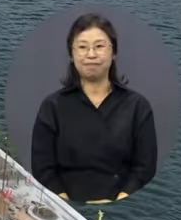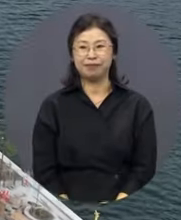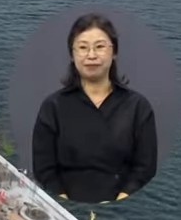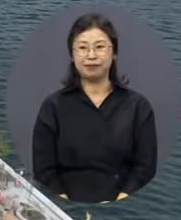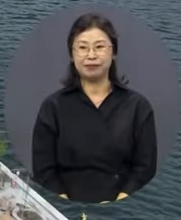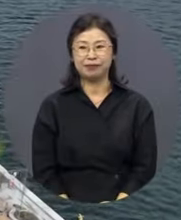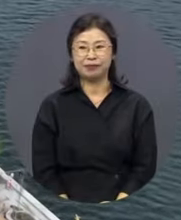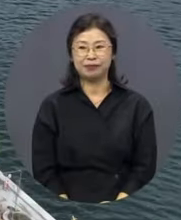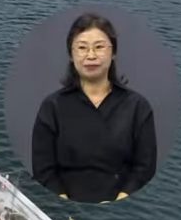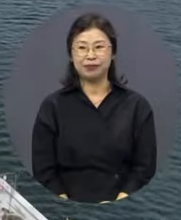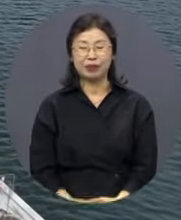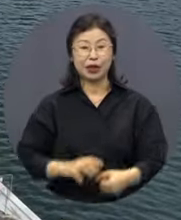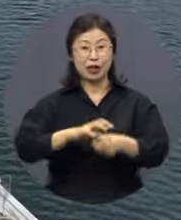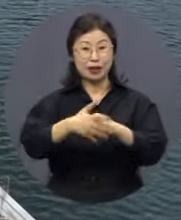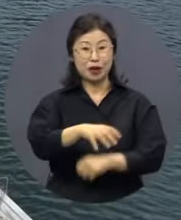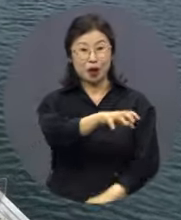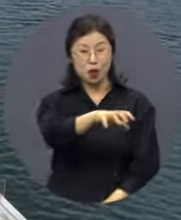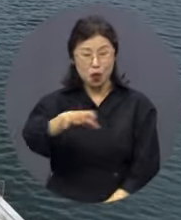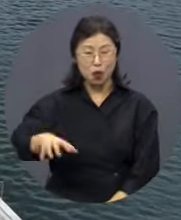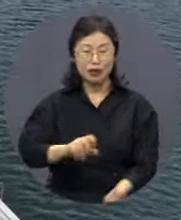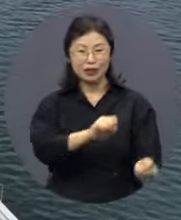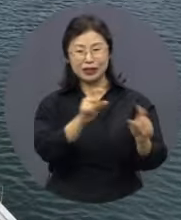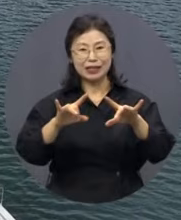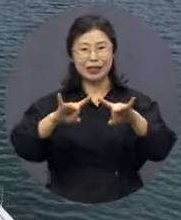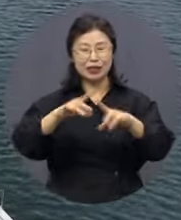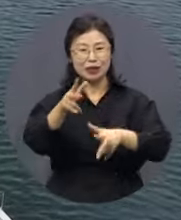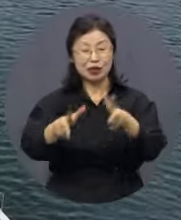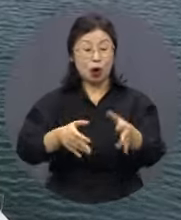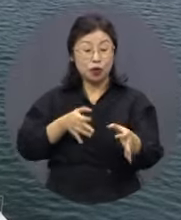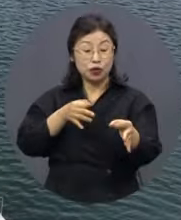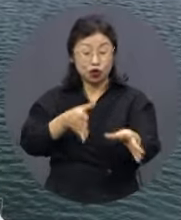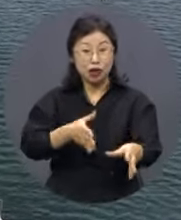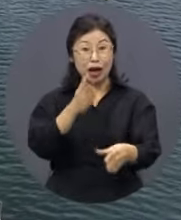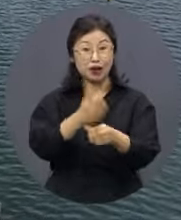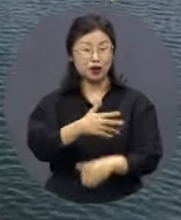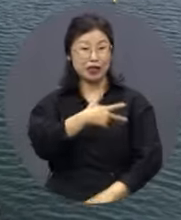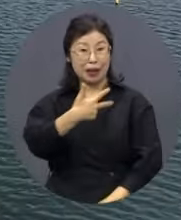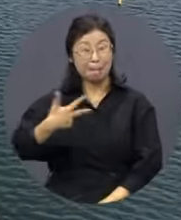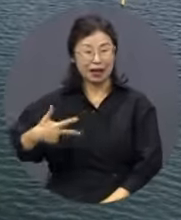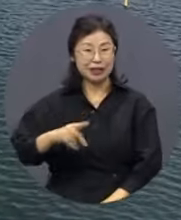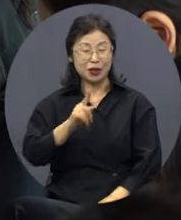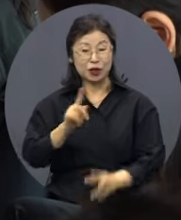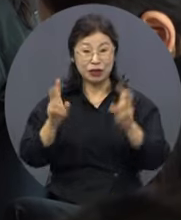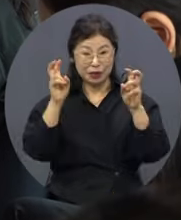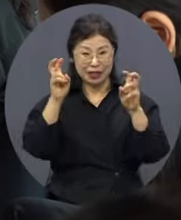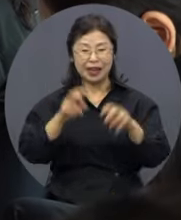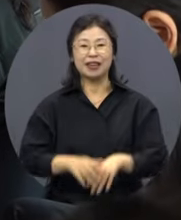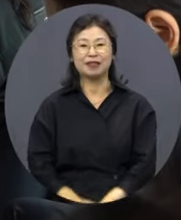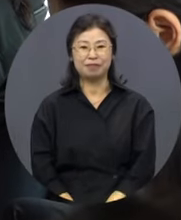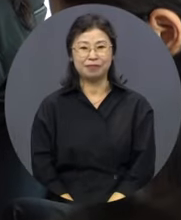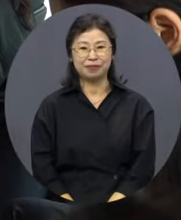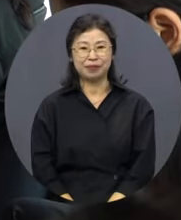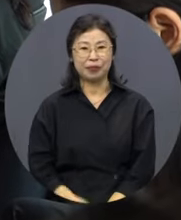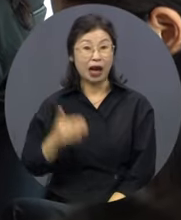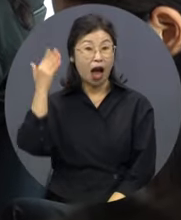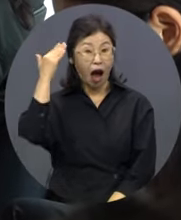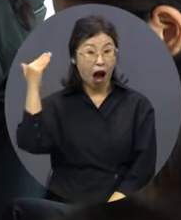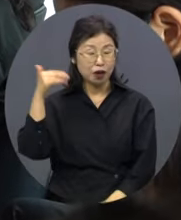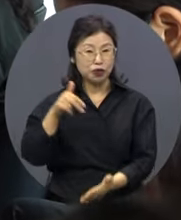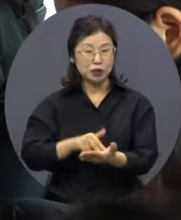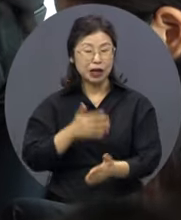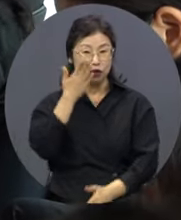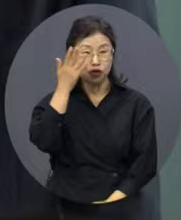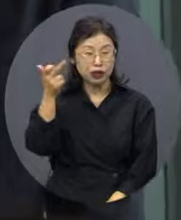andand 세계 곳곳에서 재생에너지 사업에 투자하고 있는 덴마크의 한 투자기업 한국에서는